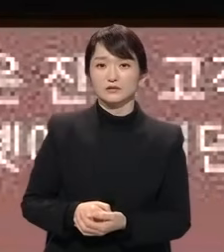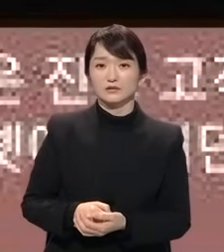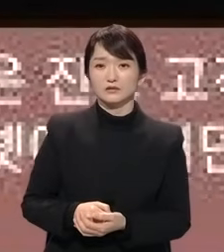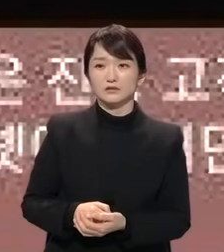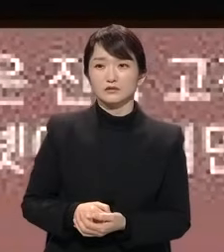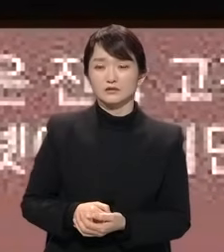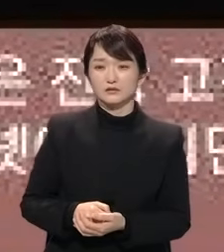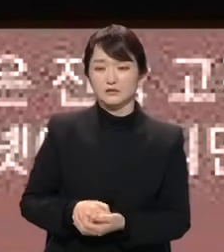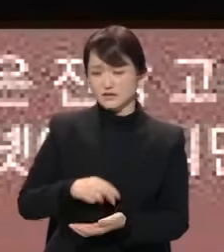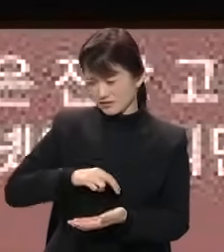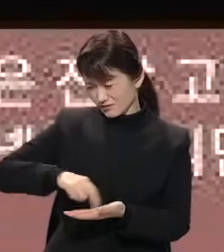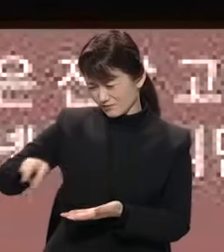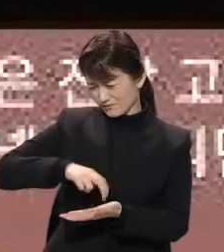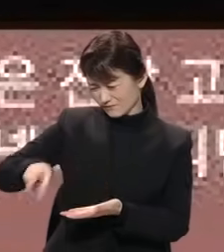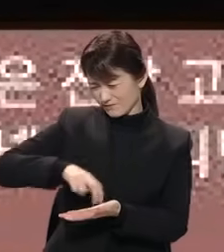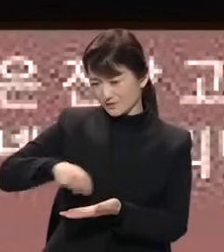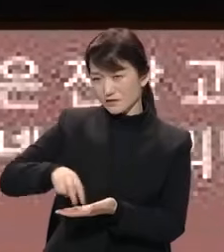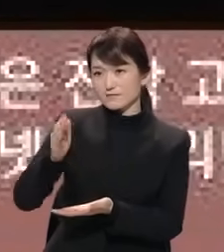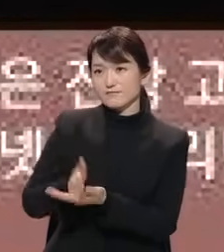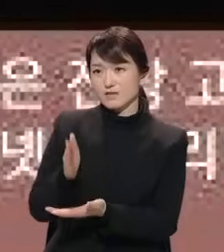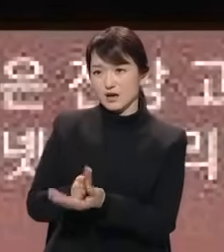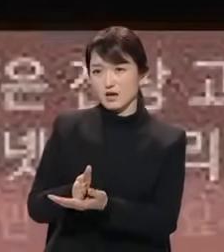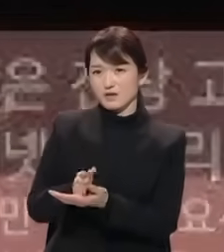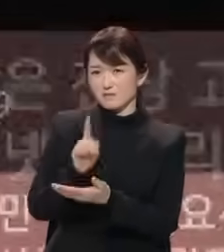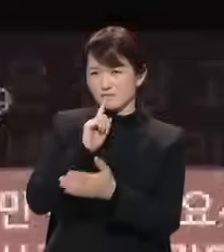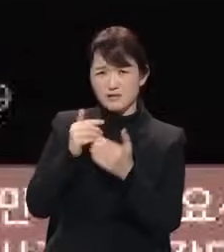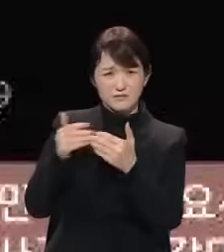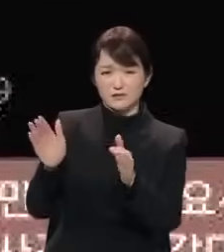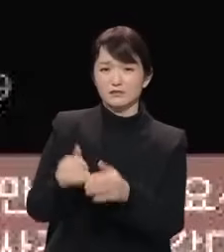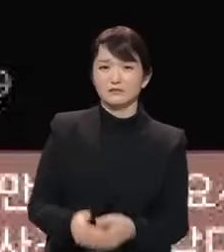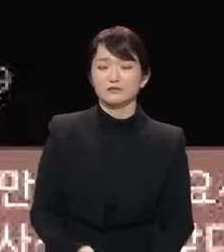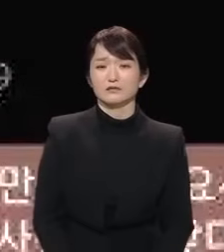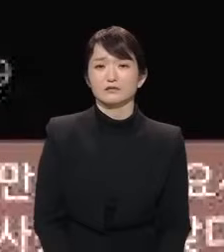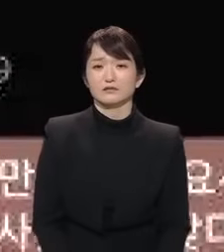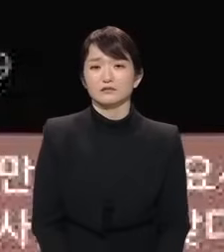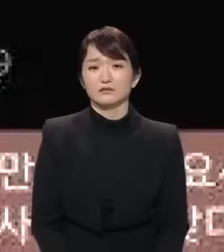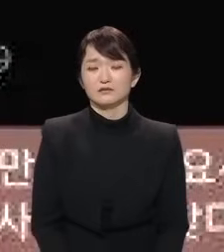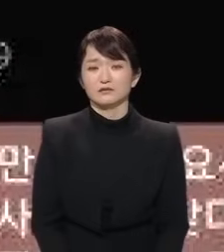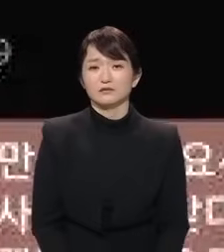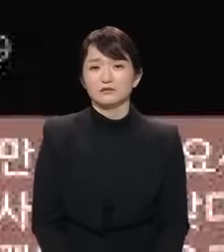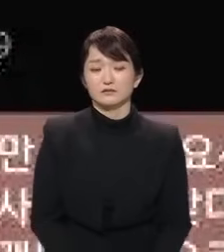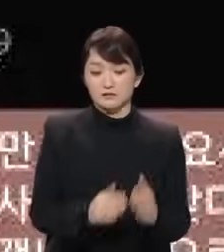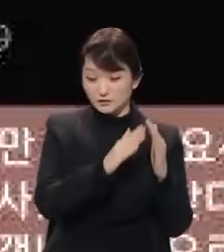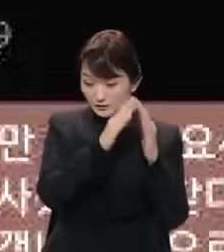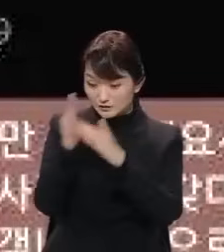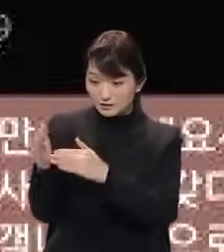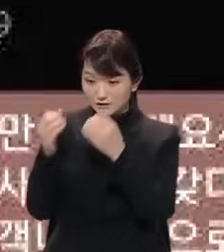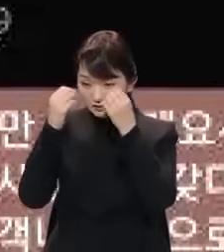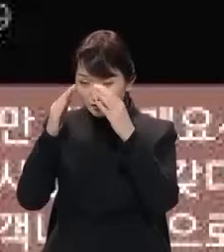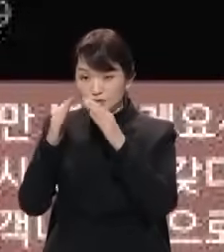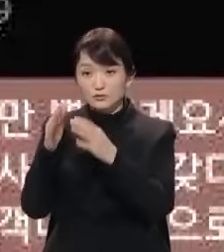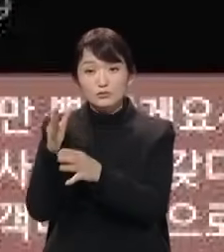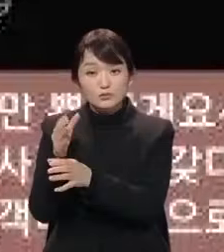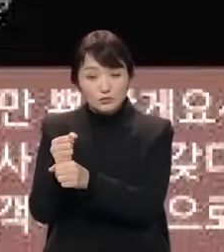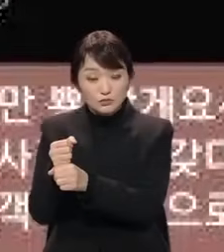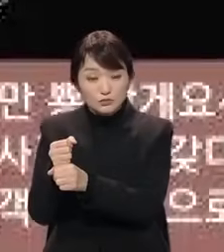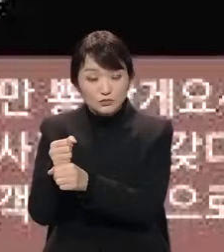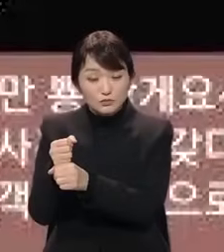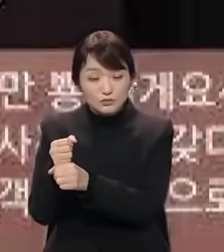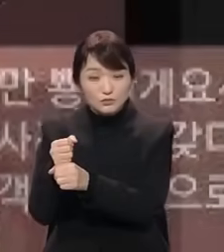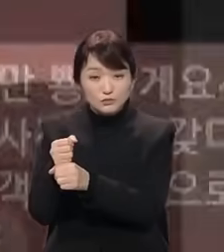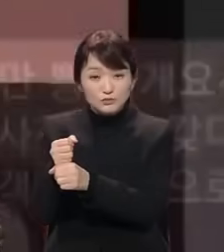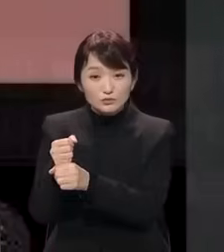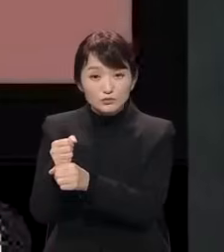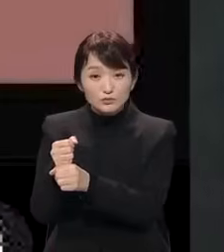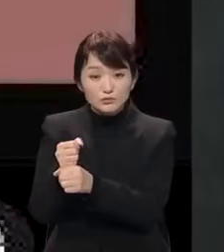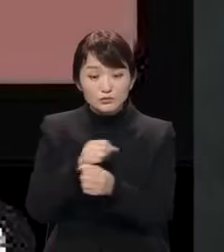벌레 같은 인간아. 라고 했다는 겁니다. 아니 그럼 이사 간 새 주소지로 택배를 보내달라고 자기가